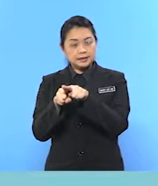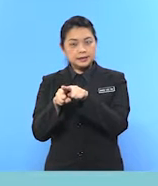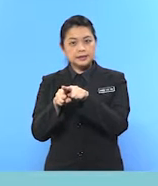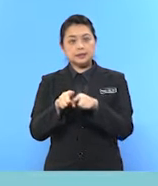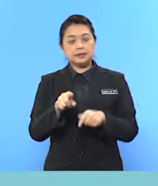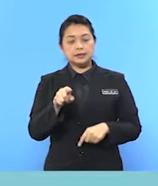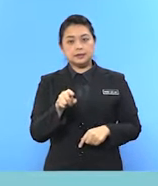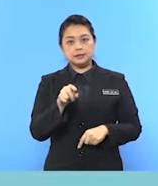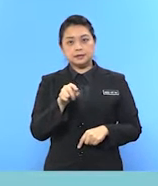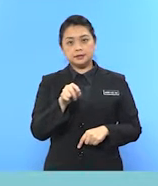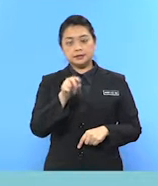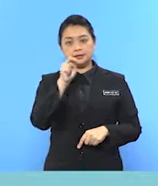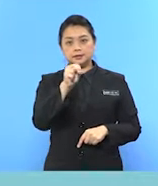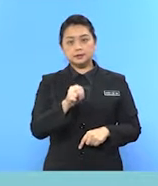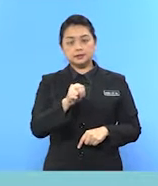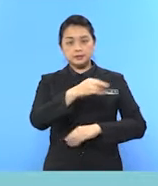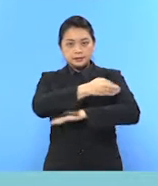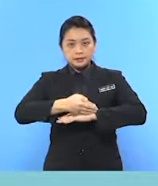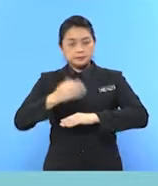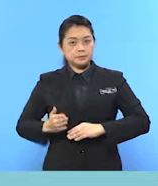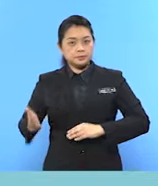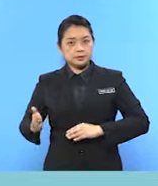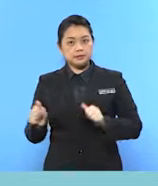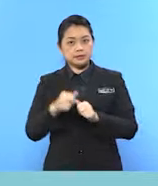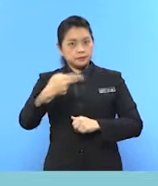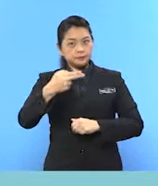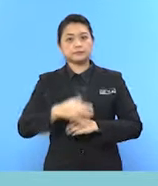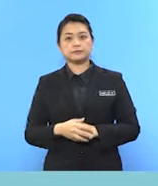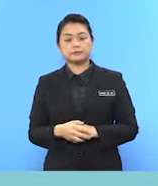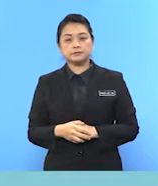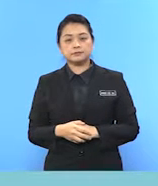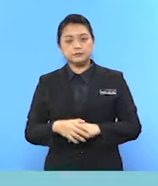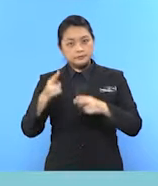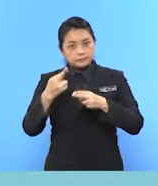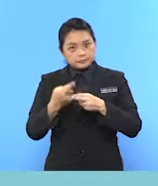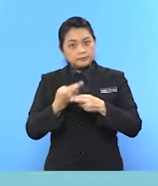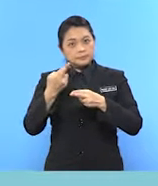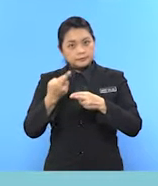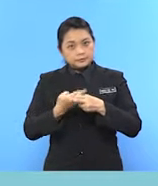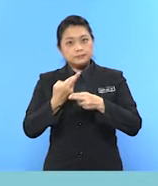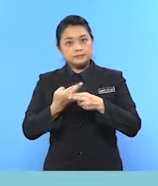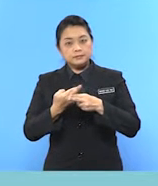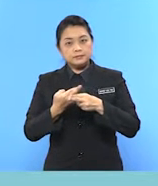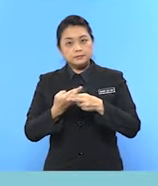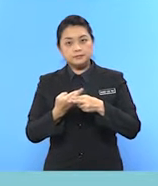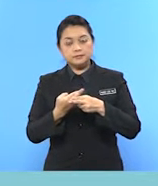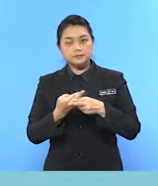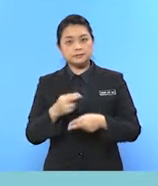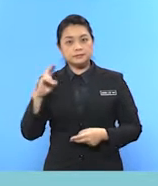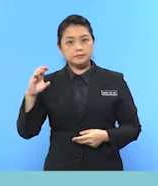dengan nisbah sisi bersebelahan kepada hipotenus. Singkatan kepada kosinus